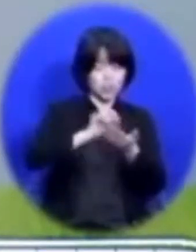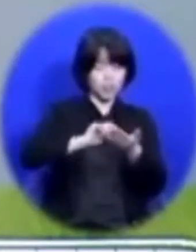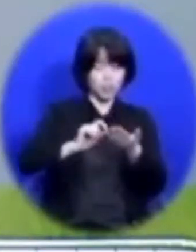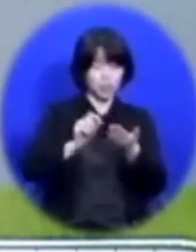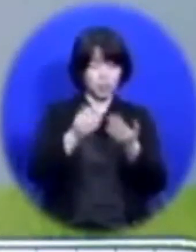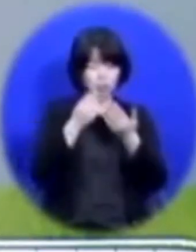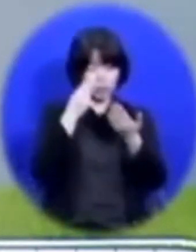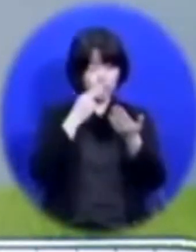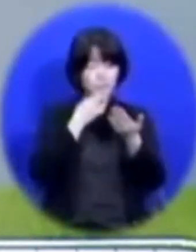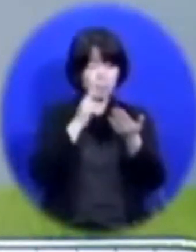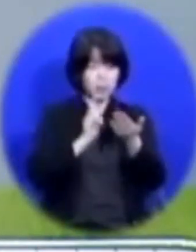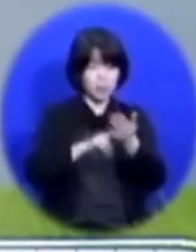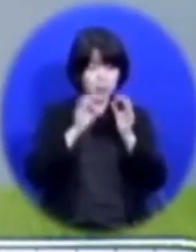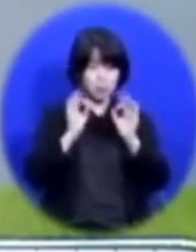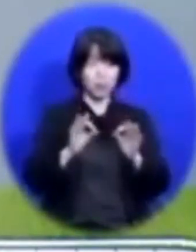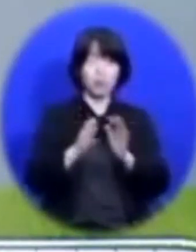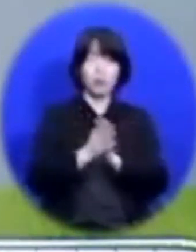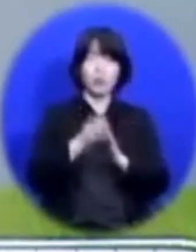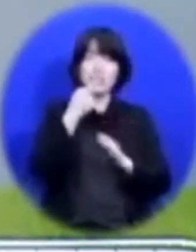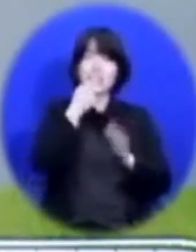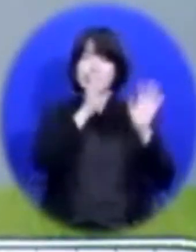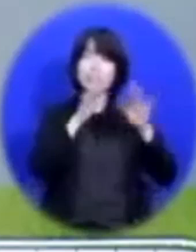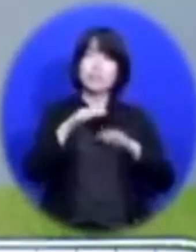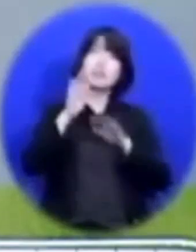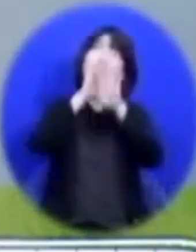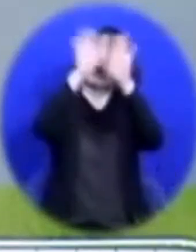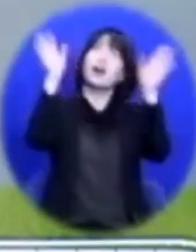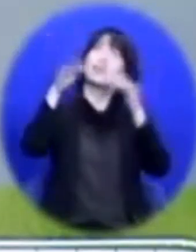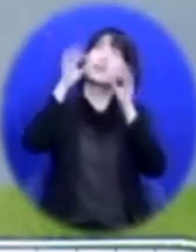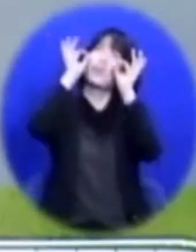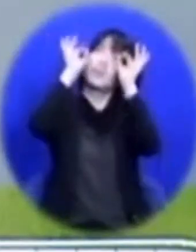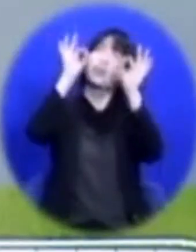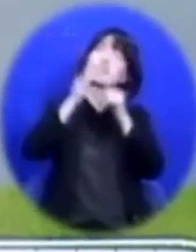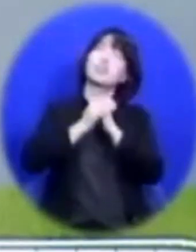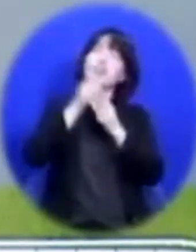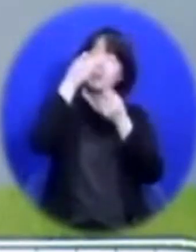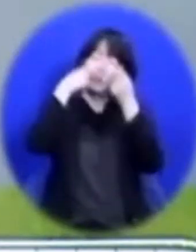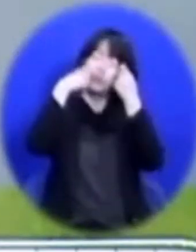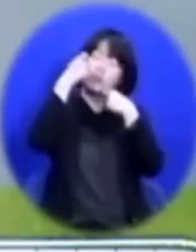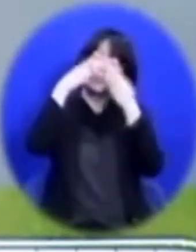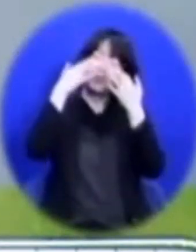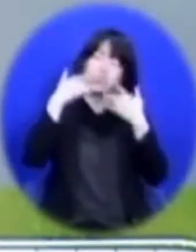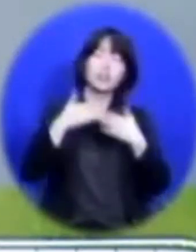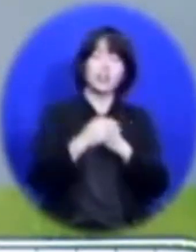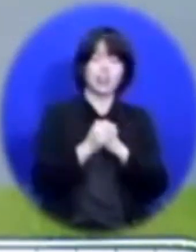봉구라는친구가써준편지를손에든채 눈덮인하늘을올려다보니눈물이왈칵쏟아졌다.